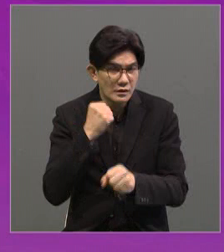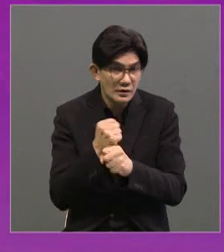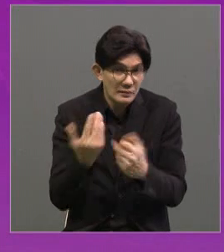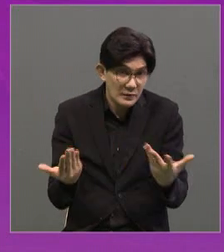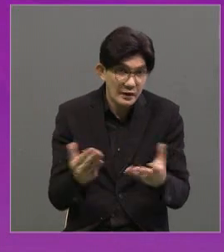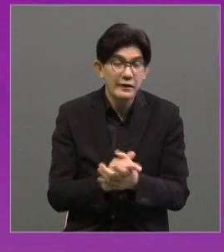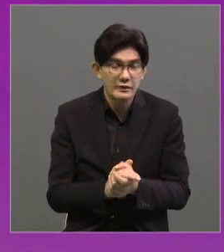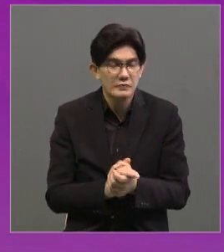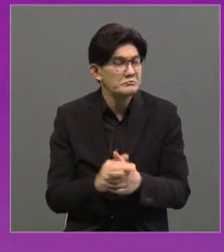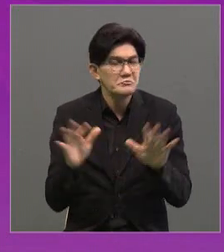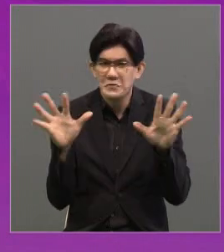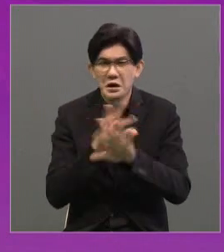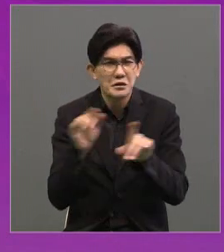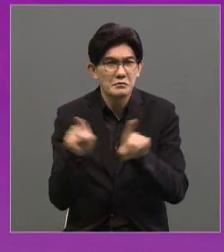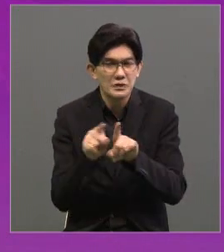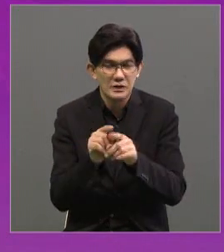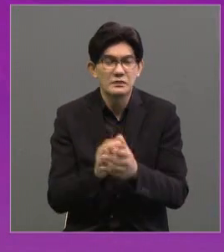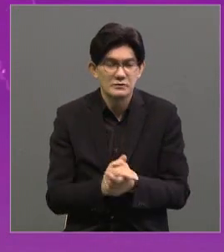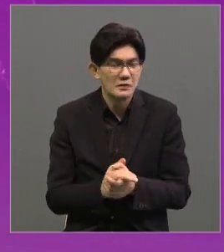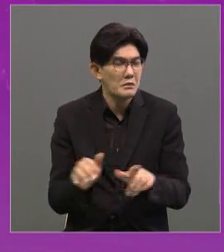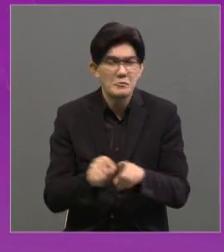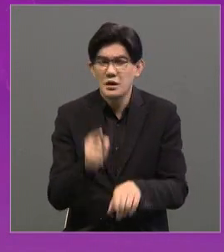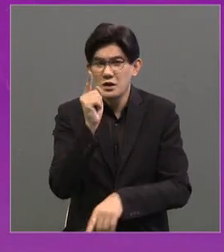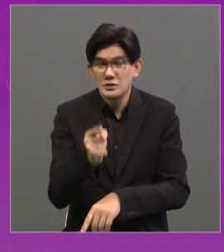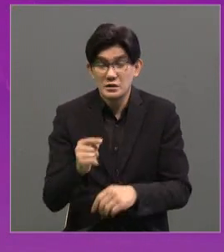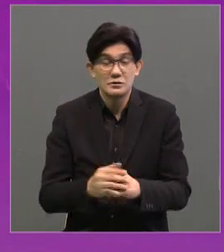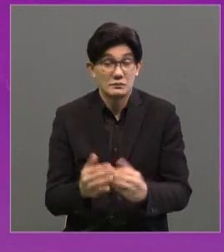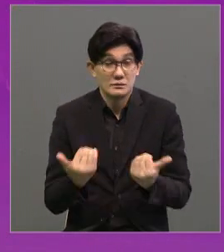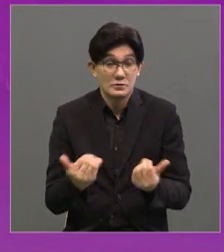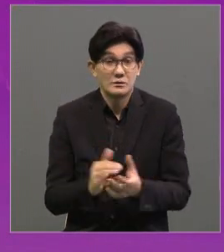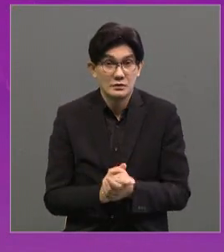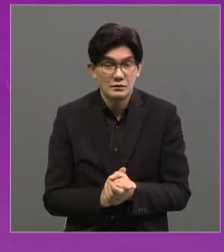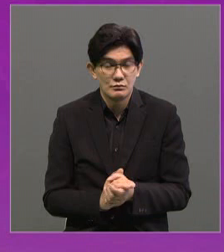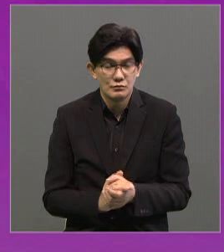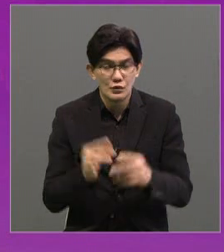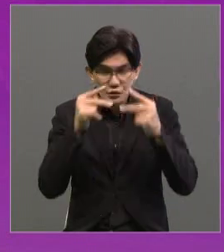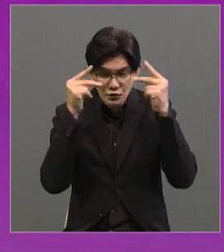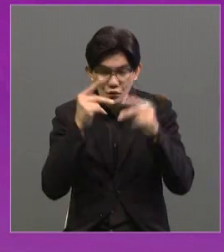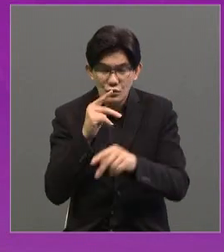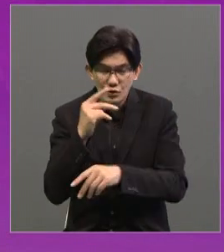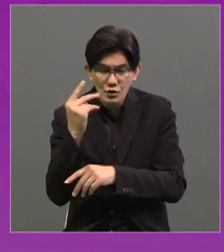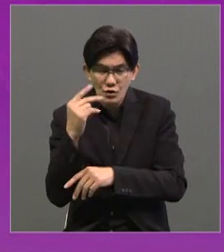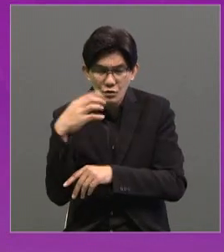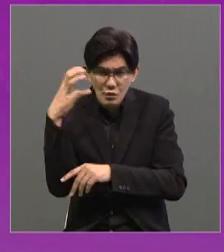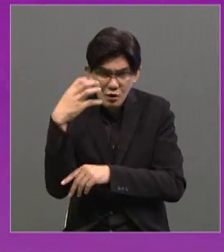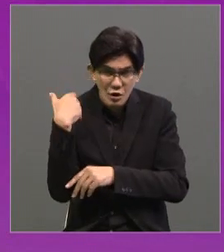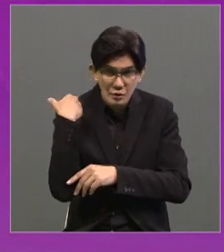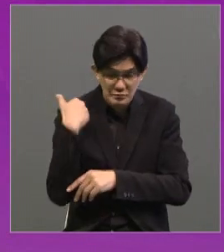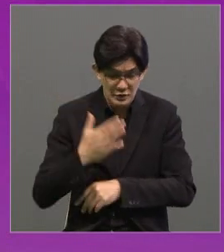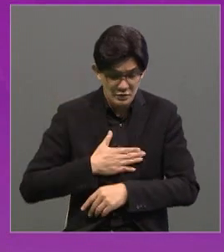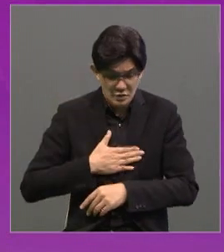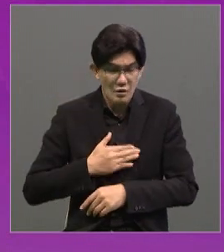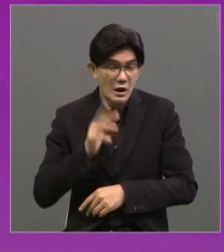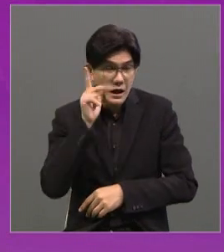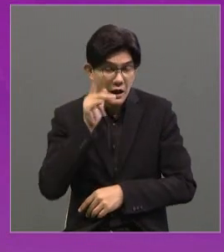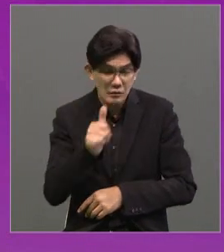นี่ทำนี่ทำนี่คือทำเหมือนมากสร้างเสมือนจริงมากสุดท้ายนี่คือมิจฉาชีพแล้วเจ้าตัวต้องมาแจ้งความนะคะ